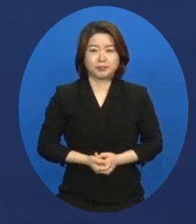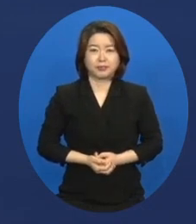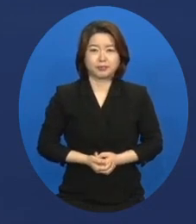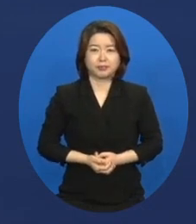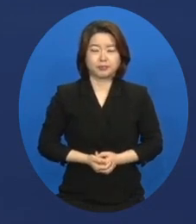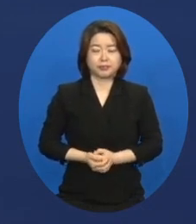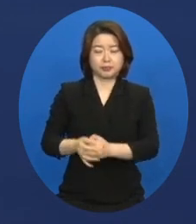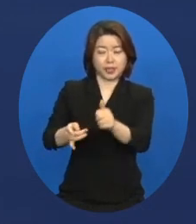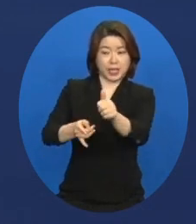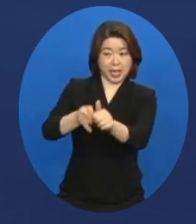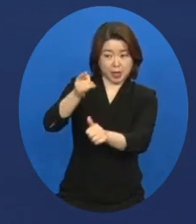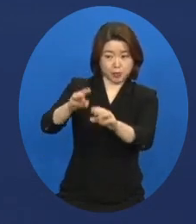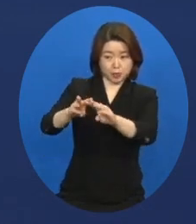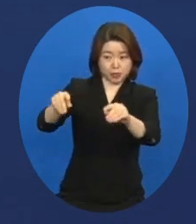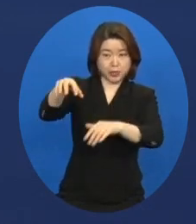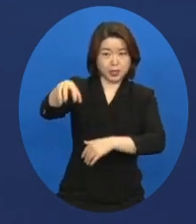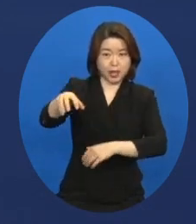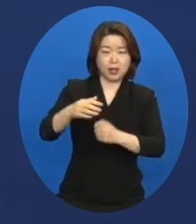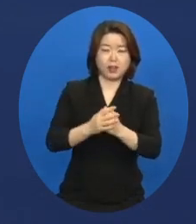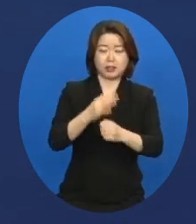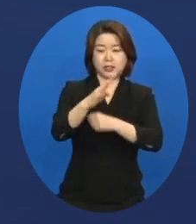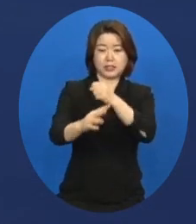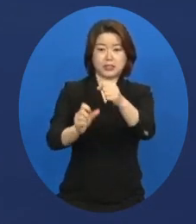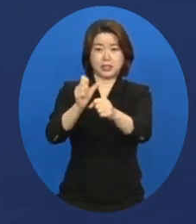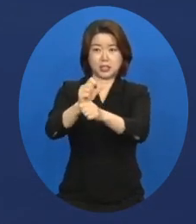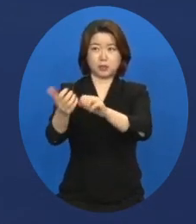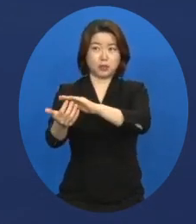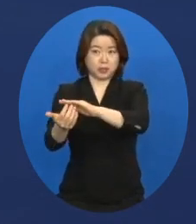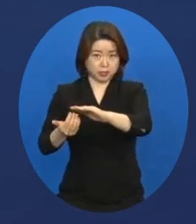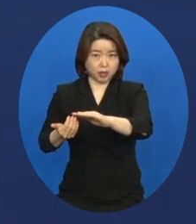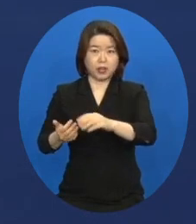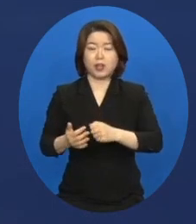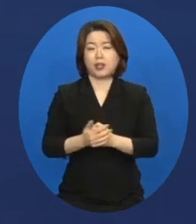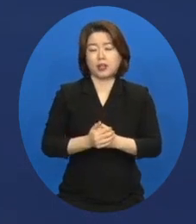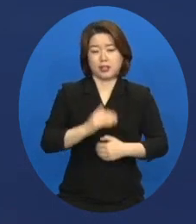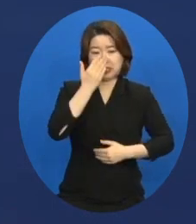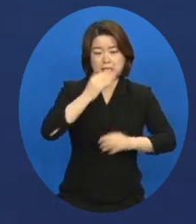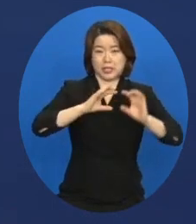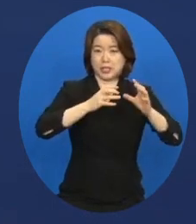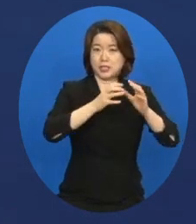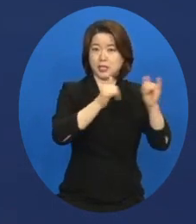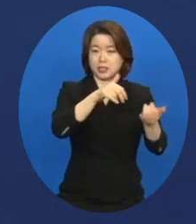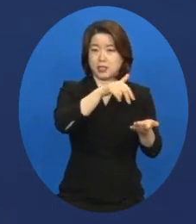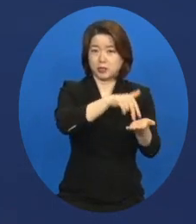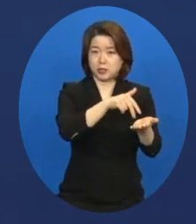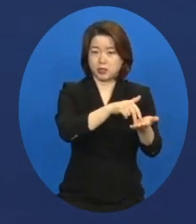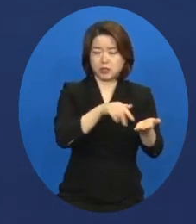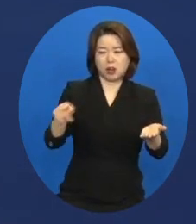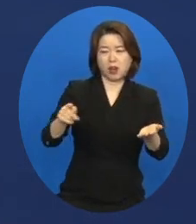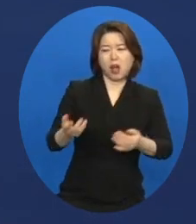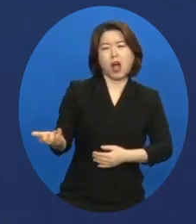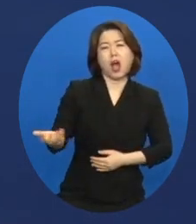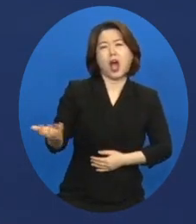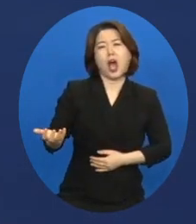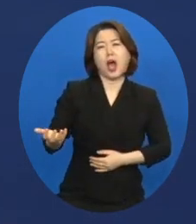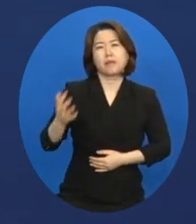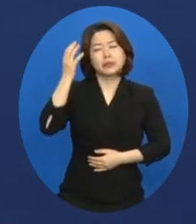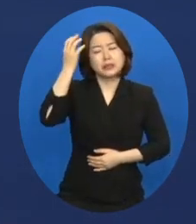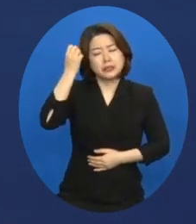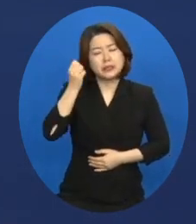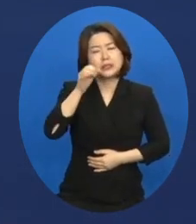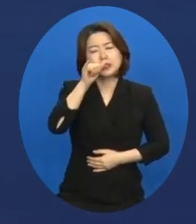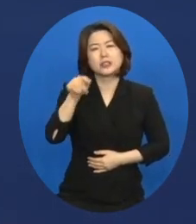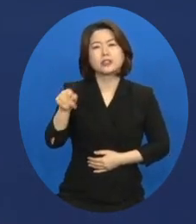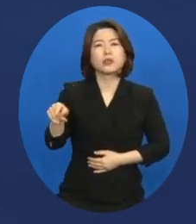이 헤브론 지역은 45년 전에 이스라엘 백성들에게 있어서는 대단히 아픈 기억이